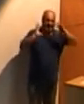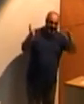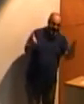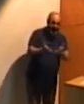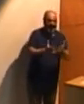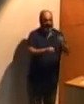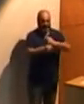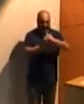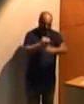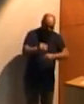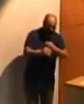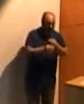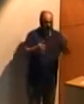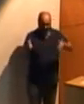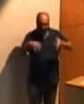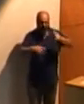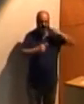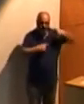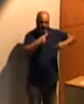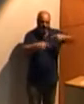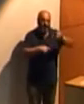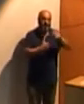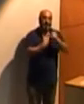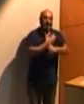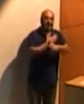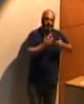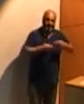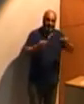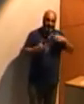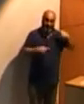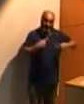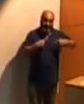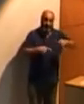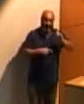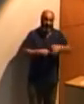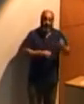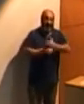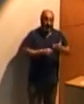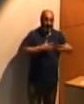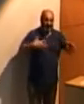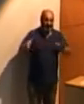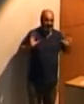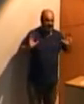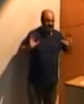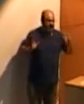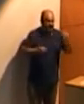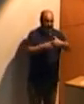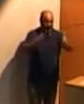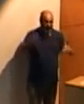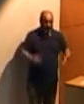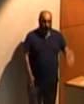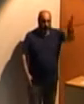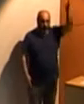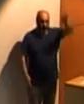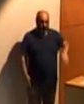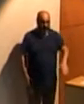qui crée le monde dans vos dires d'ananas extraits bibliques mais en fait ils créent des espaces l'aï créé le haut et le bas